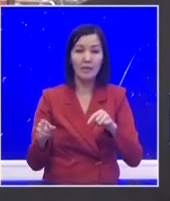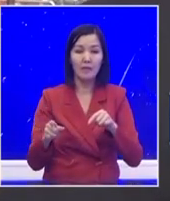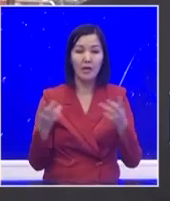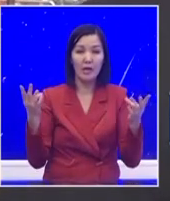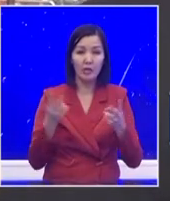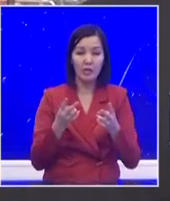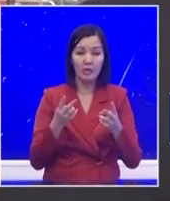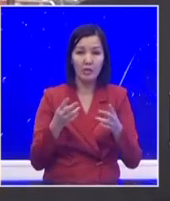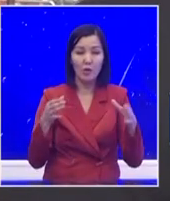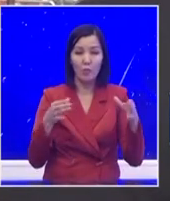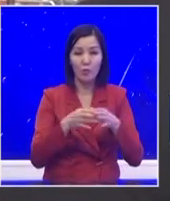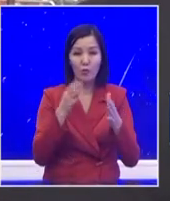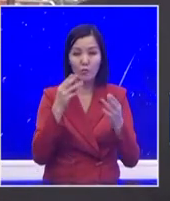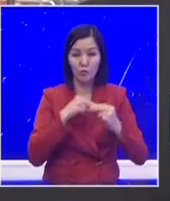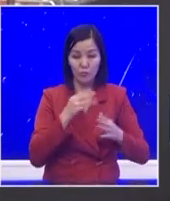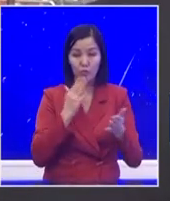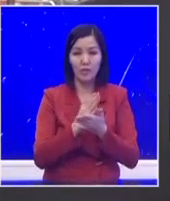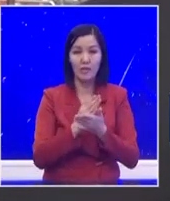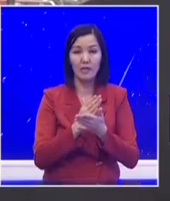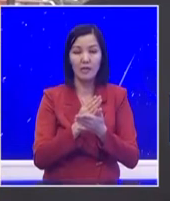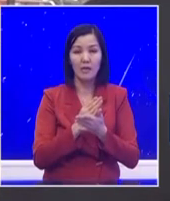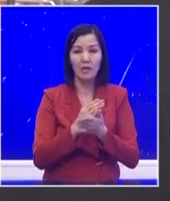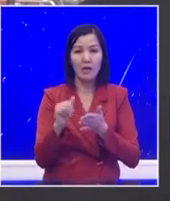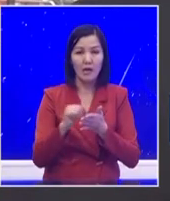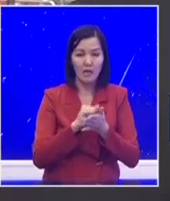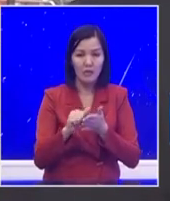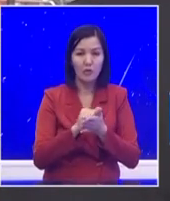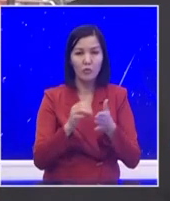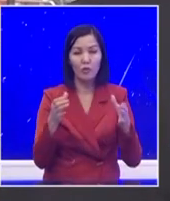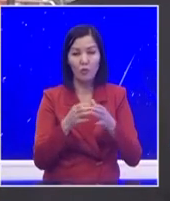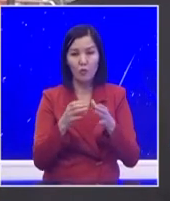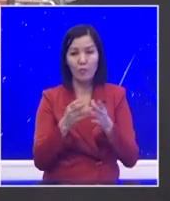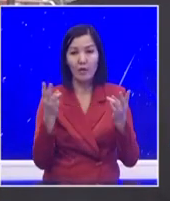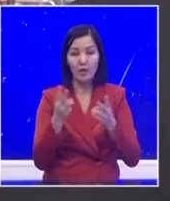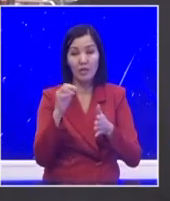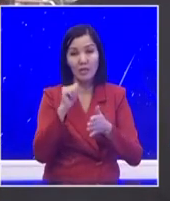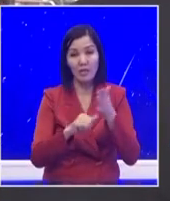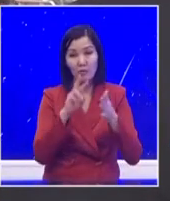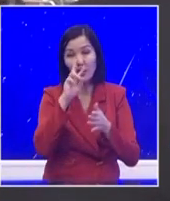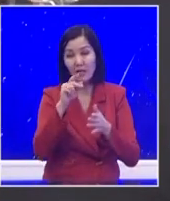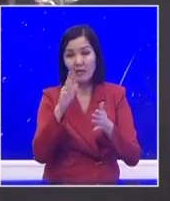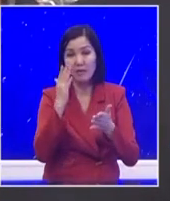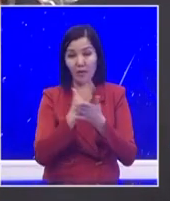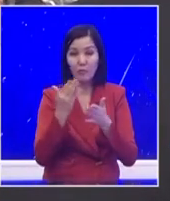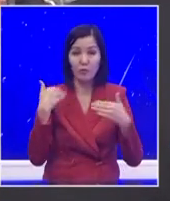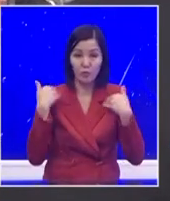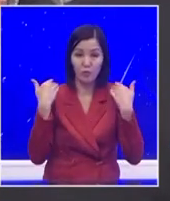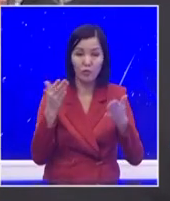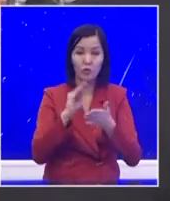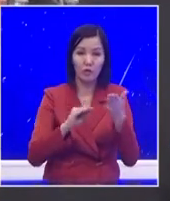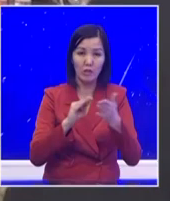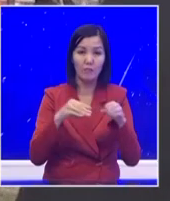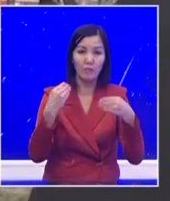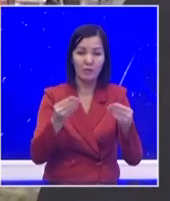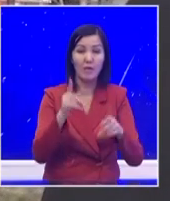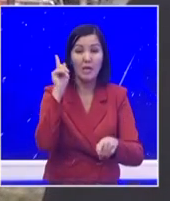кәсіпкерлер бөлімі бар, мысалы кәсіпкерлер жұмыс жасайтын архитектура бөлімі бар, соларға тиісті біз алдарына ұсыныс береміз.